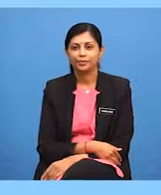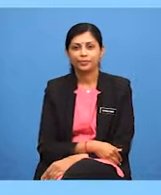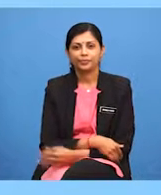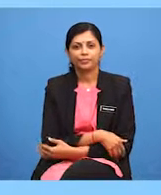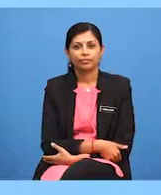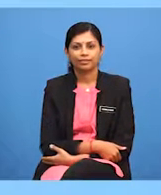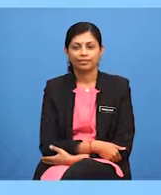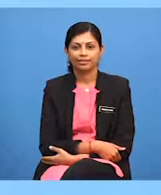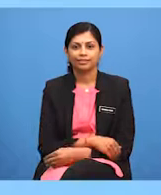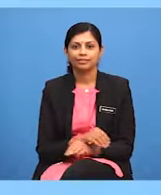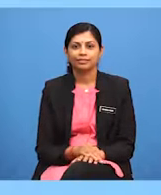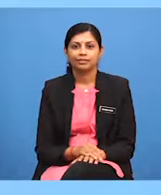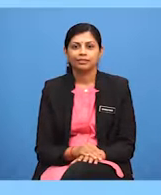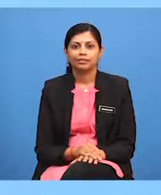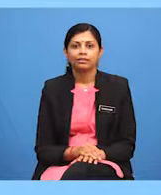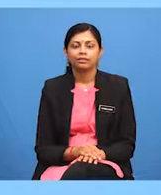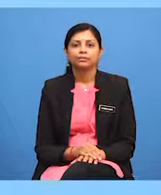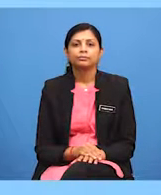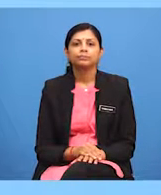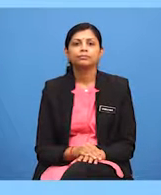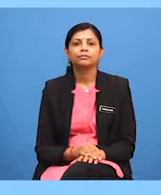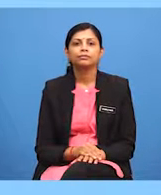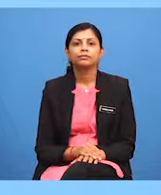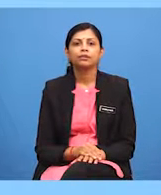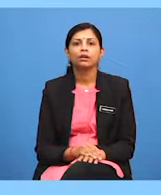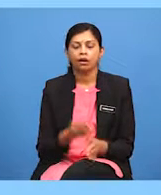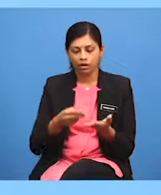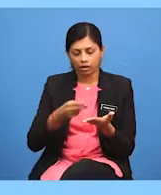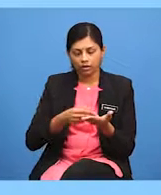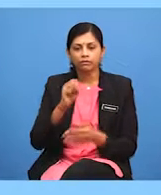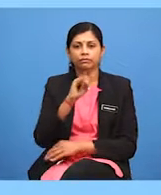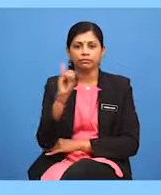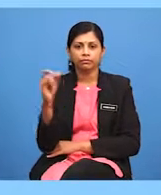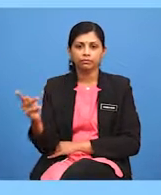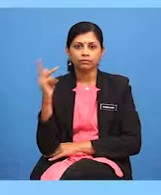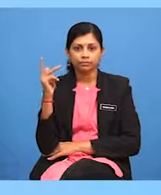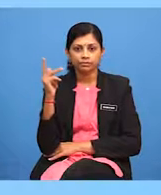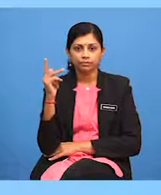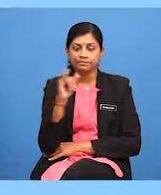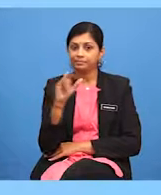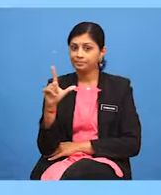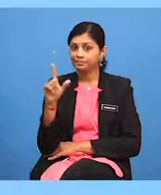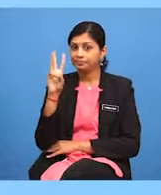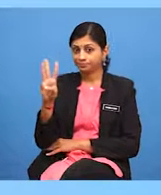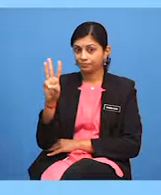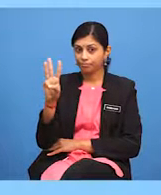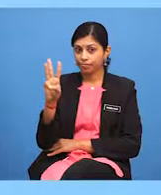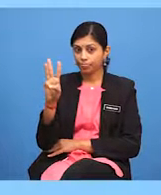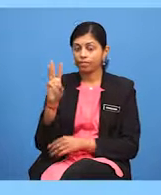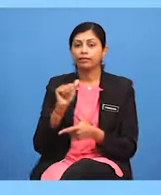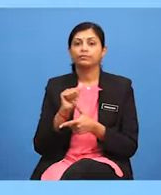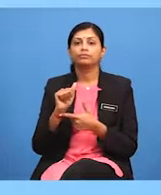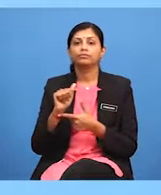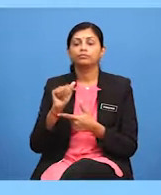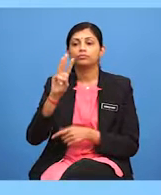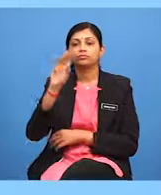digunakan. Unit SI bagi kuasa ialah watt atau W.